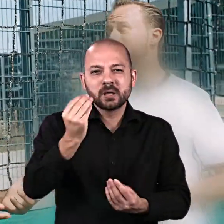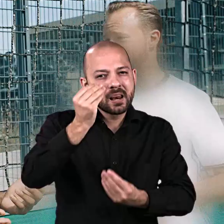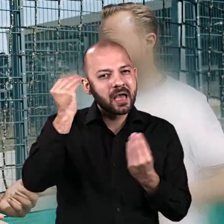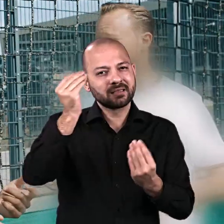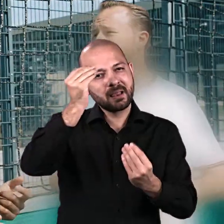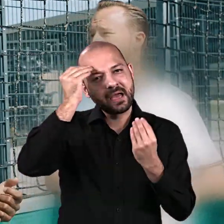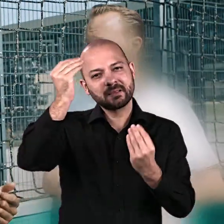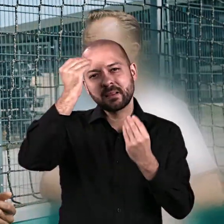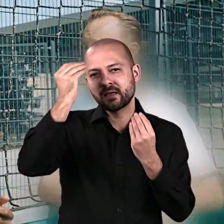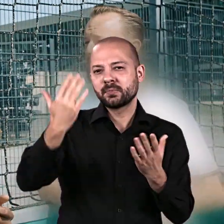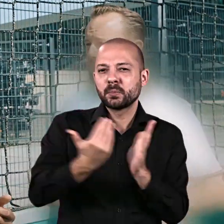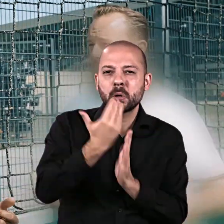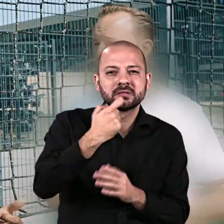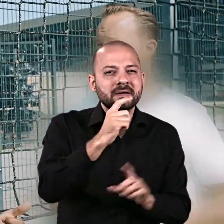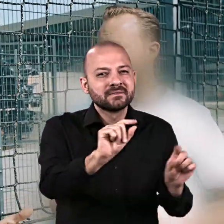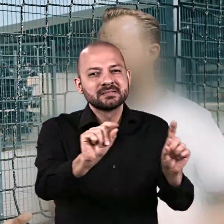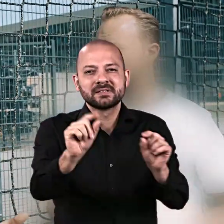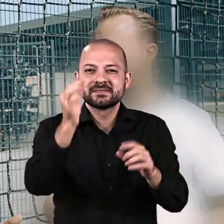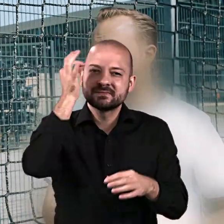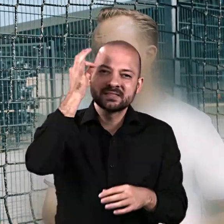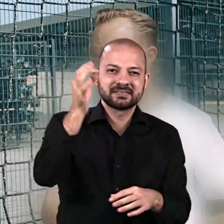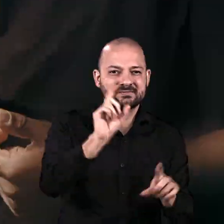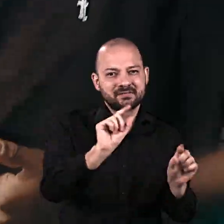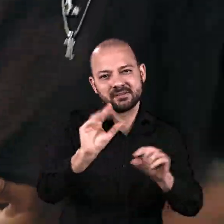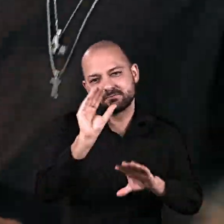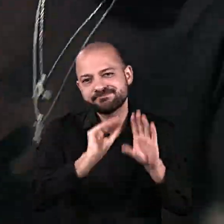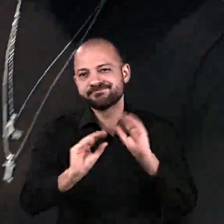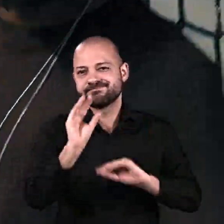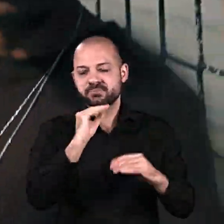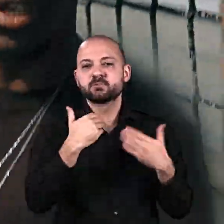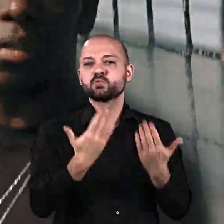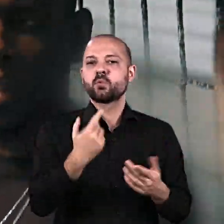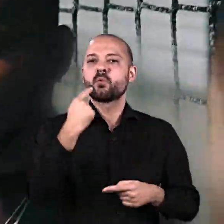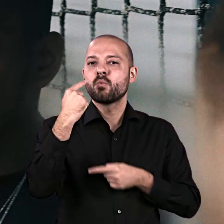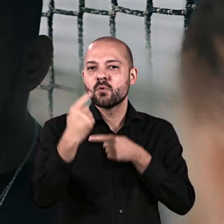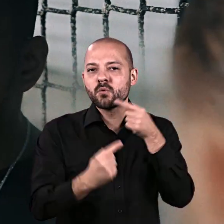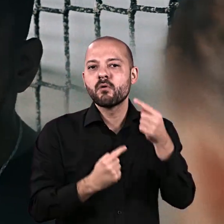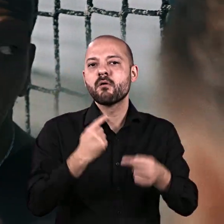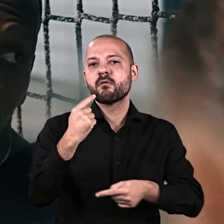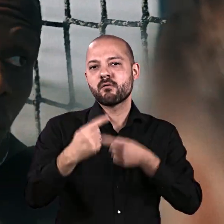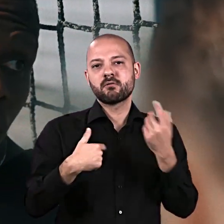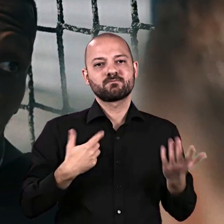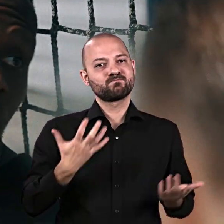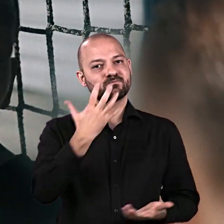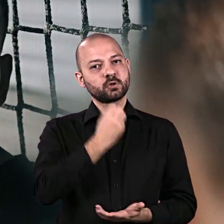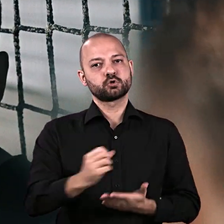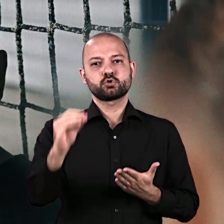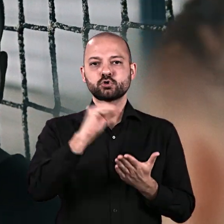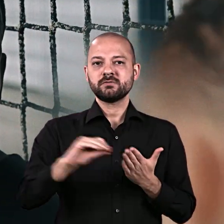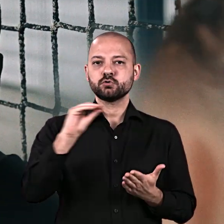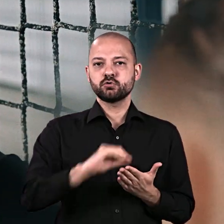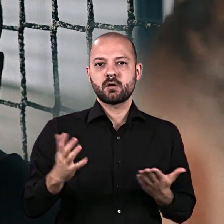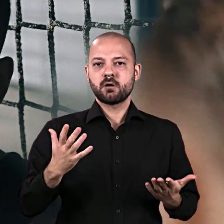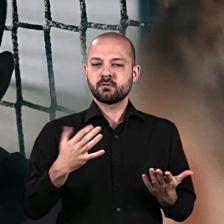gelernt in der Schule. Und ich wollte immer lernen. Ich wollte immer neue Sachen wissen, immer lernen. Und ja, es ist